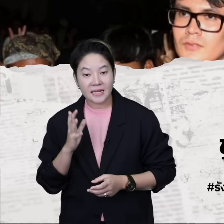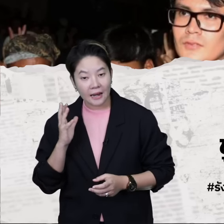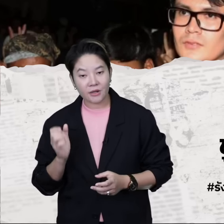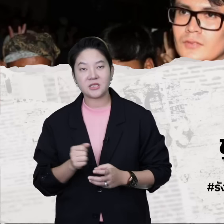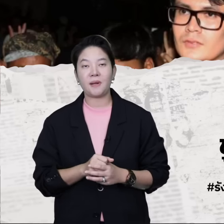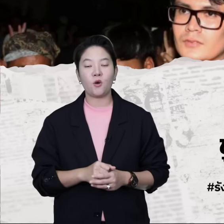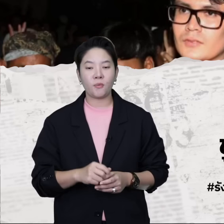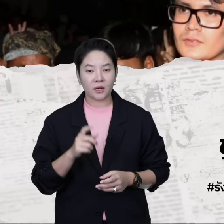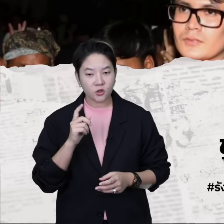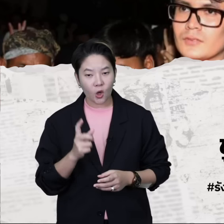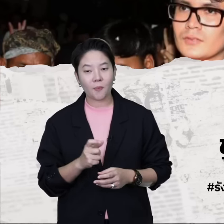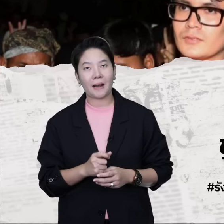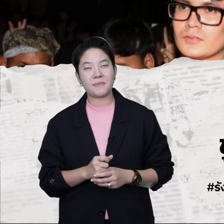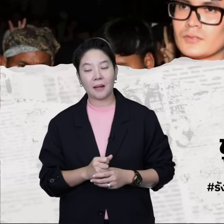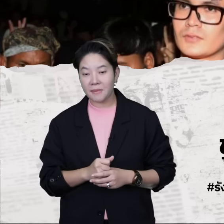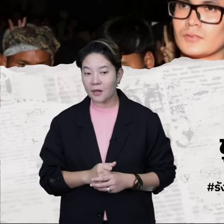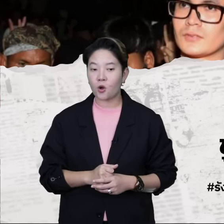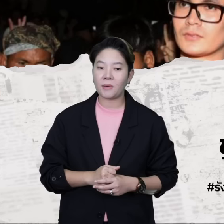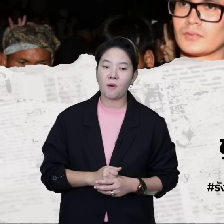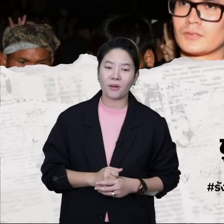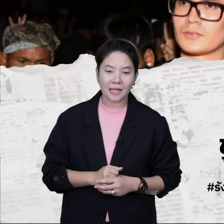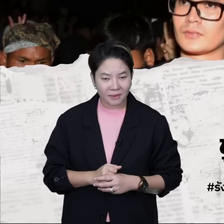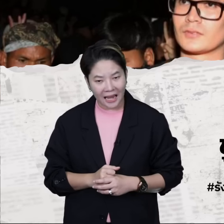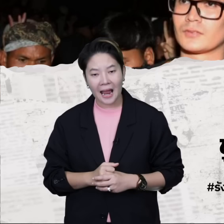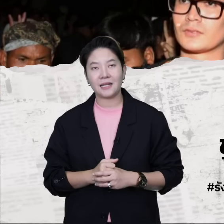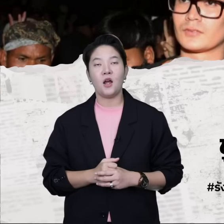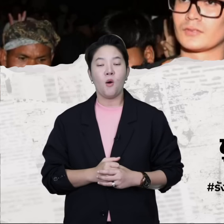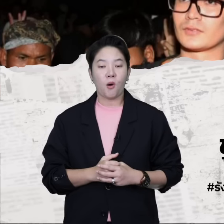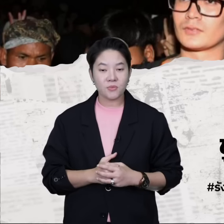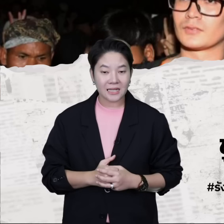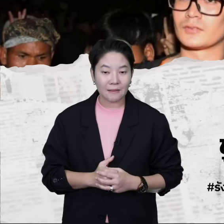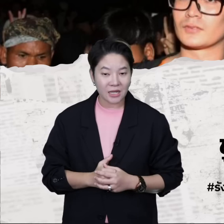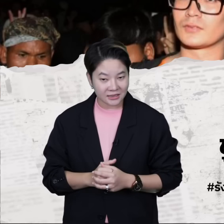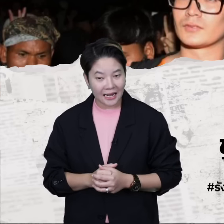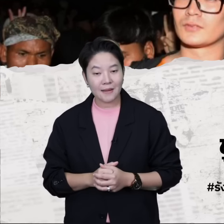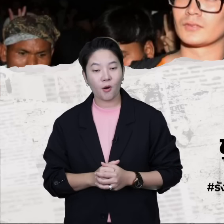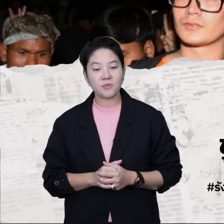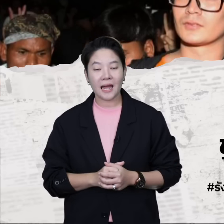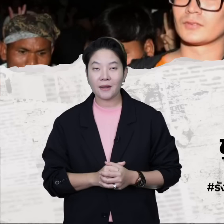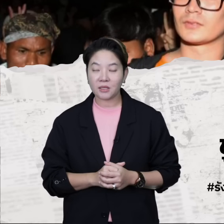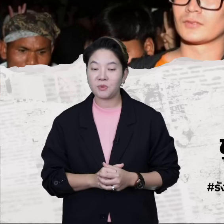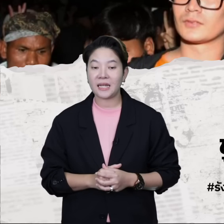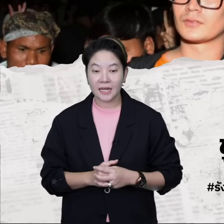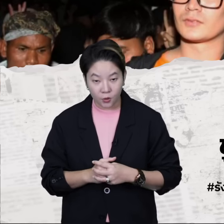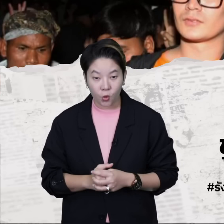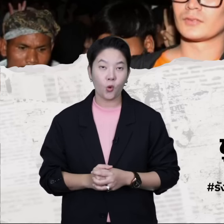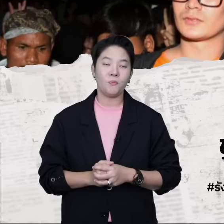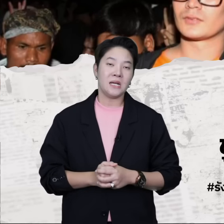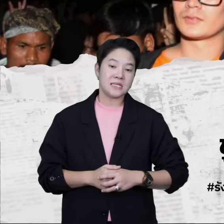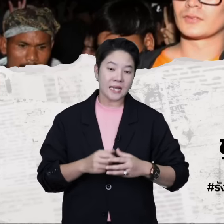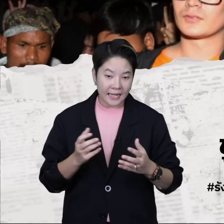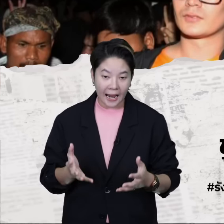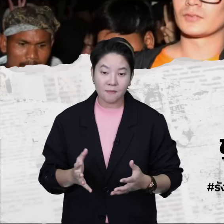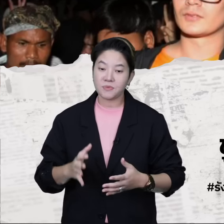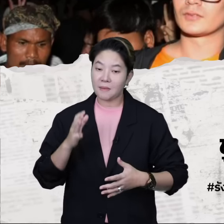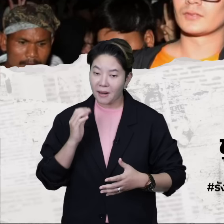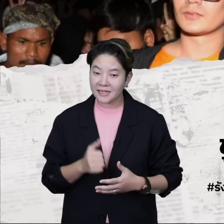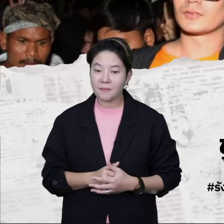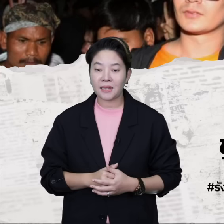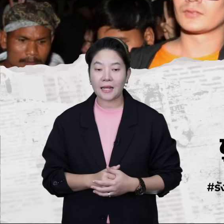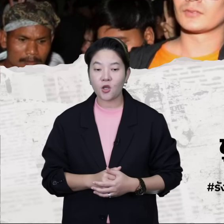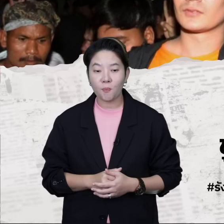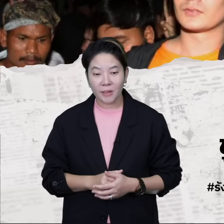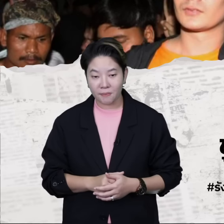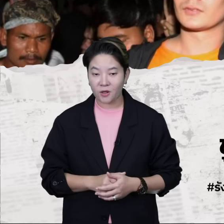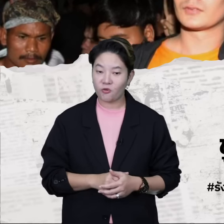ทำให้นายรังสิมันต์โรมเนี่ยก็ตอบกลับอย่างมีอารมณ์นะบอกว่าท่านประธานผมจะถามจากสไลด์ผมจะให้รัฐมนตรีเนี่ยดูจะได้ถามทำไ